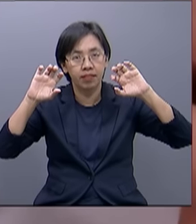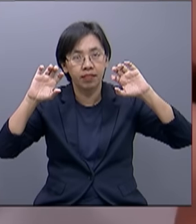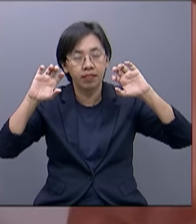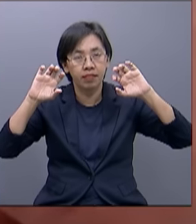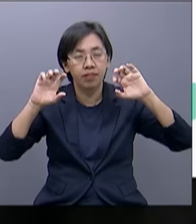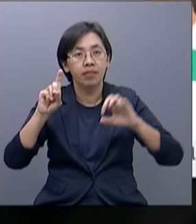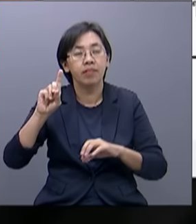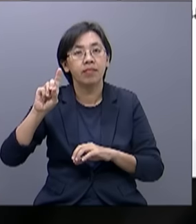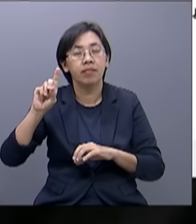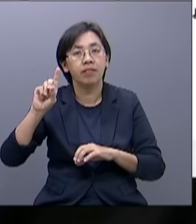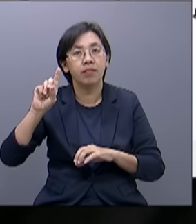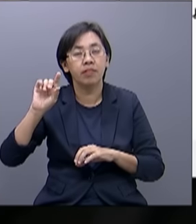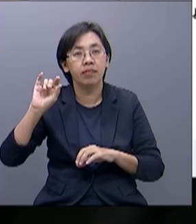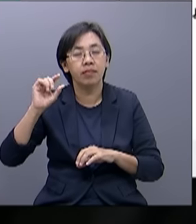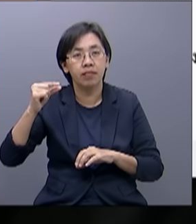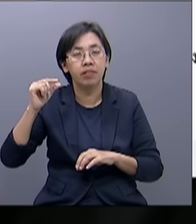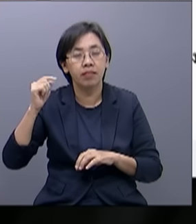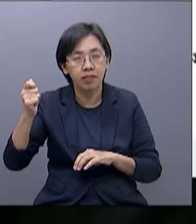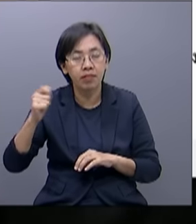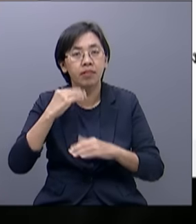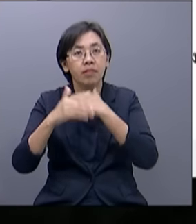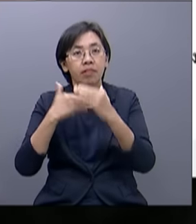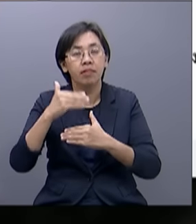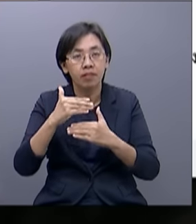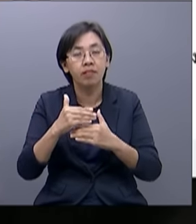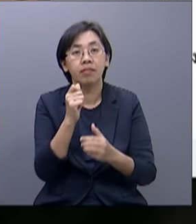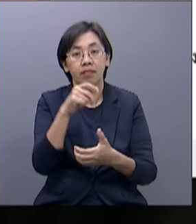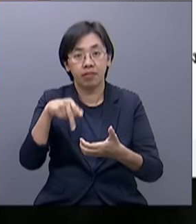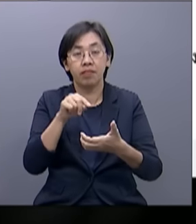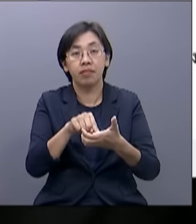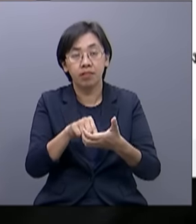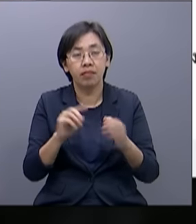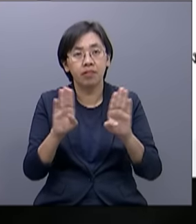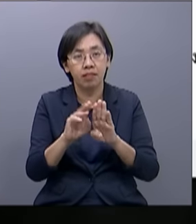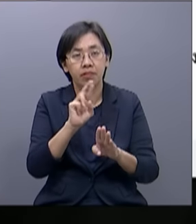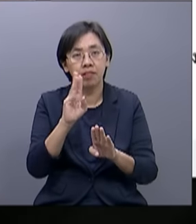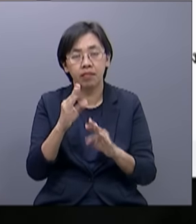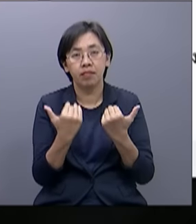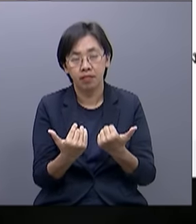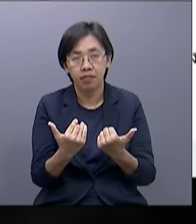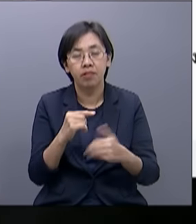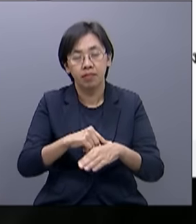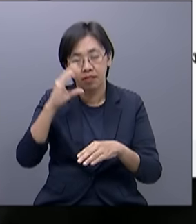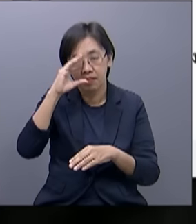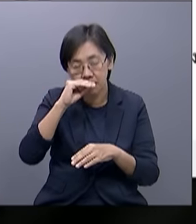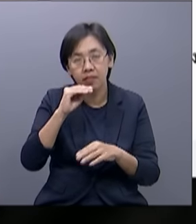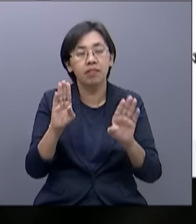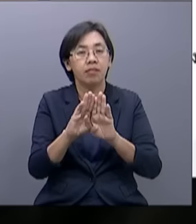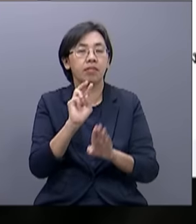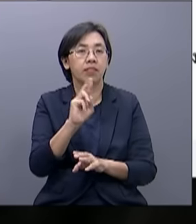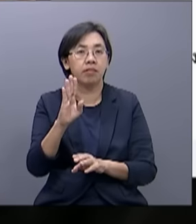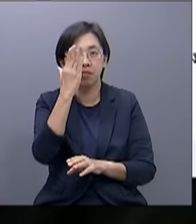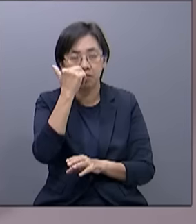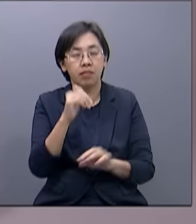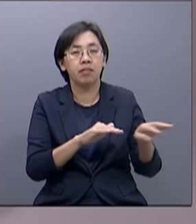dgaในฐานะผู้พัฒนาแอปพลิเคชันทางรัฐก็จะปิดปรับปรุงระบบในช่วงวันนี้ช่วงเวลาหัวค่ำนะคะเพื่อที่จะเตรียม